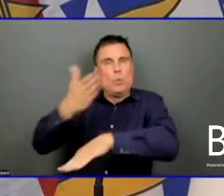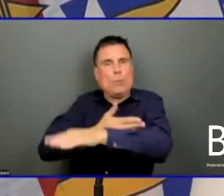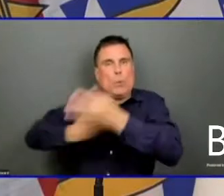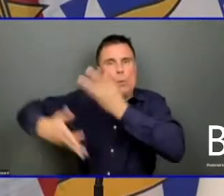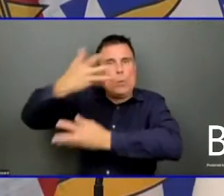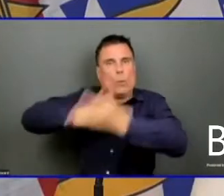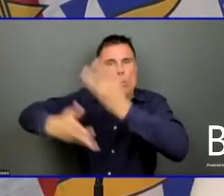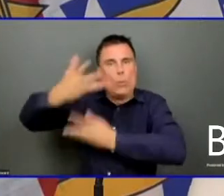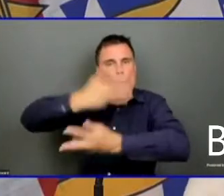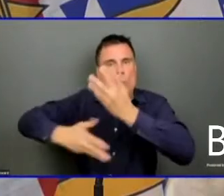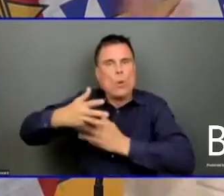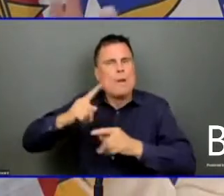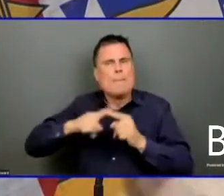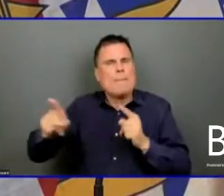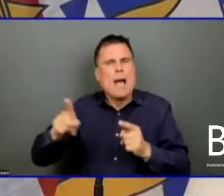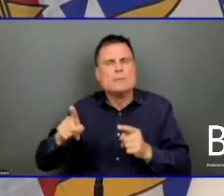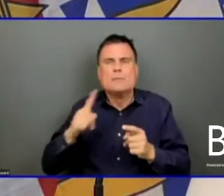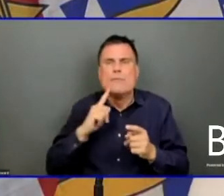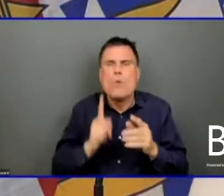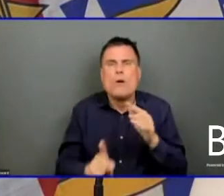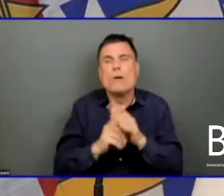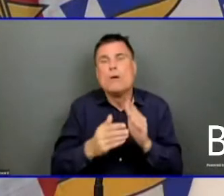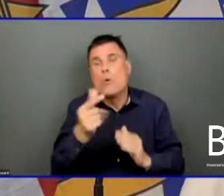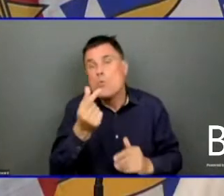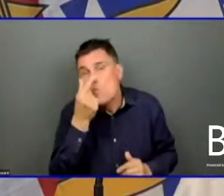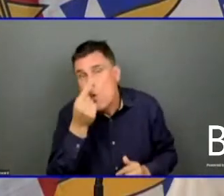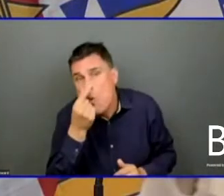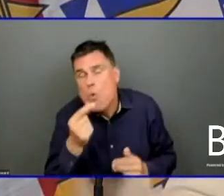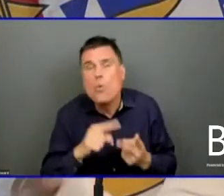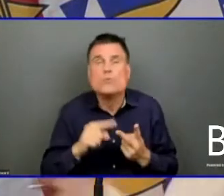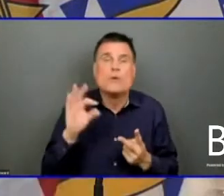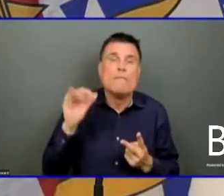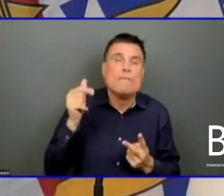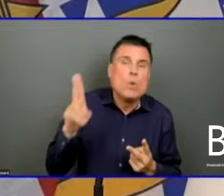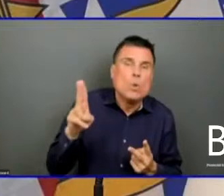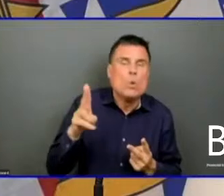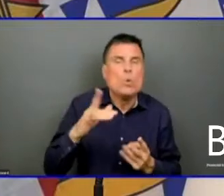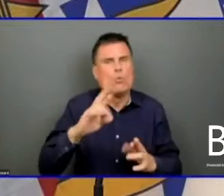看到？有没有这个预防？